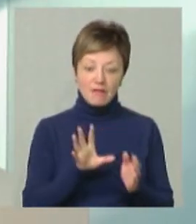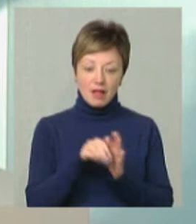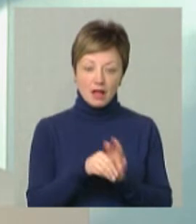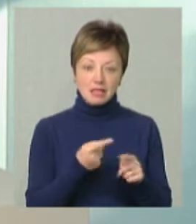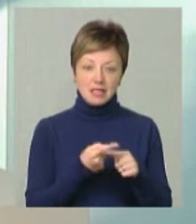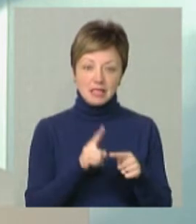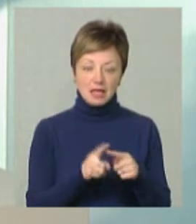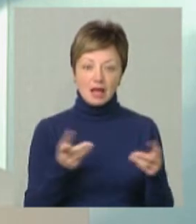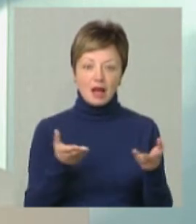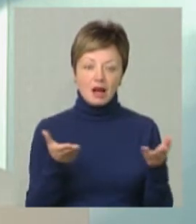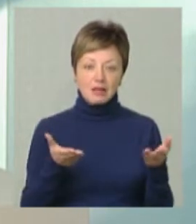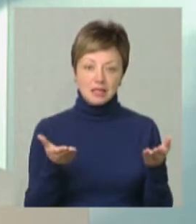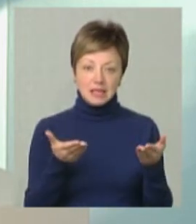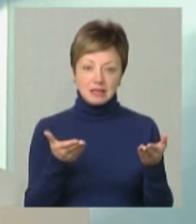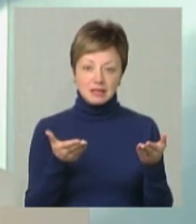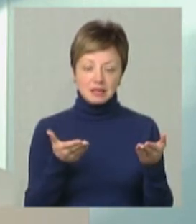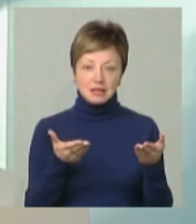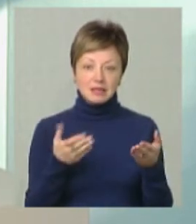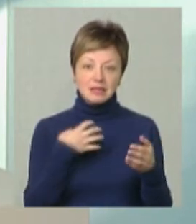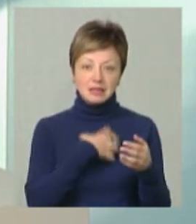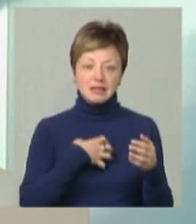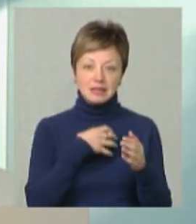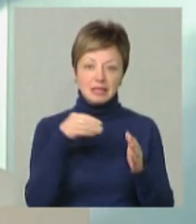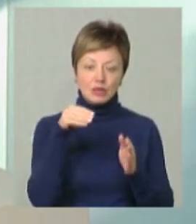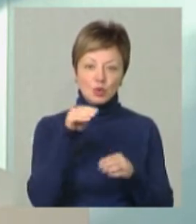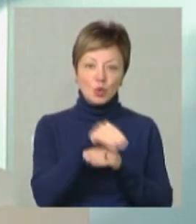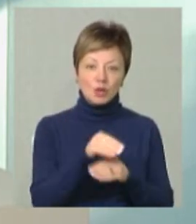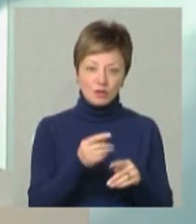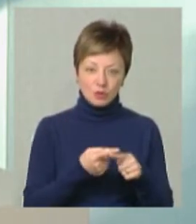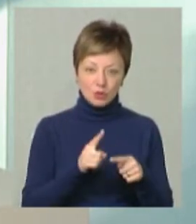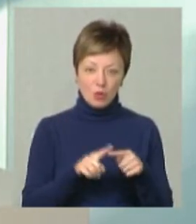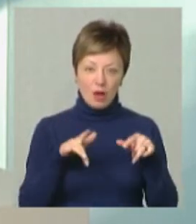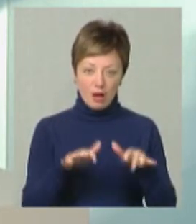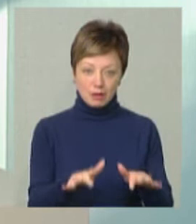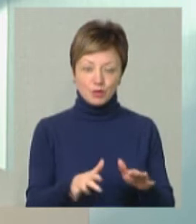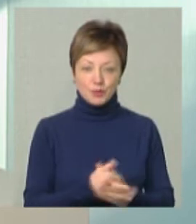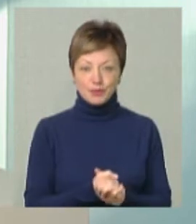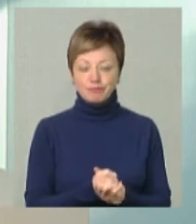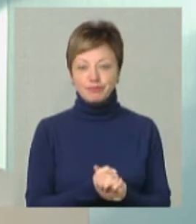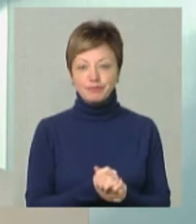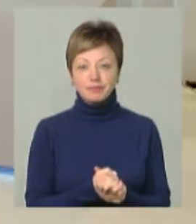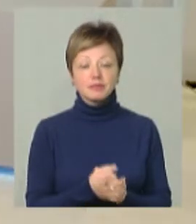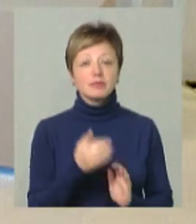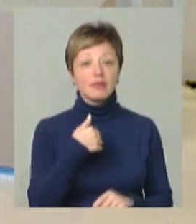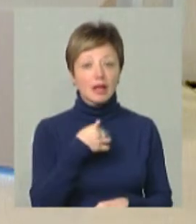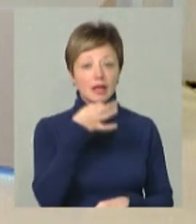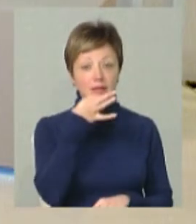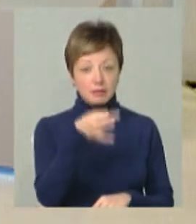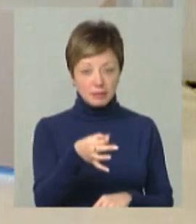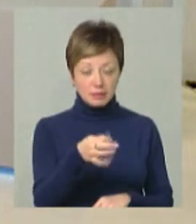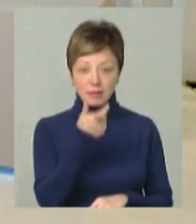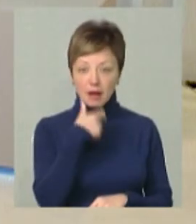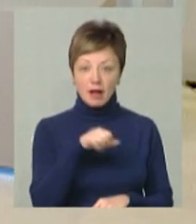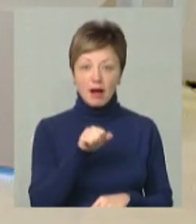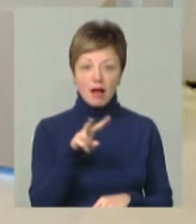це якийсь сенс додатковий в цю акцію. Я зауважу, пані Алло, в